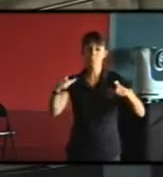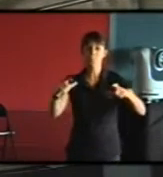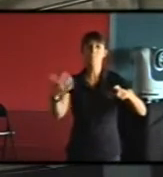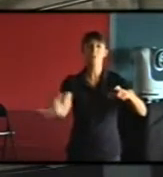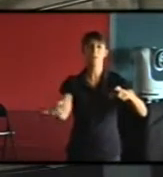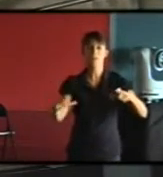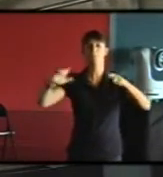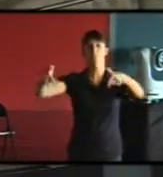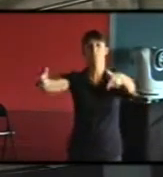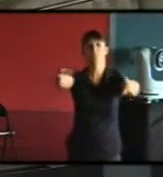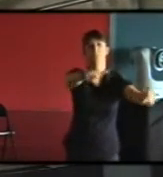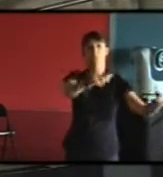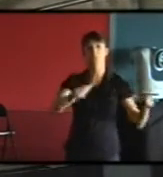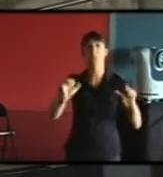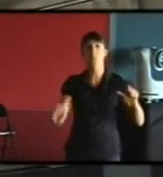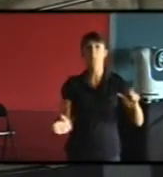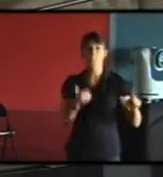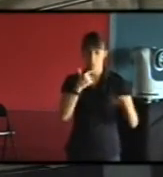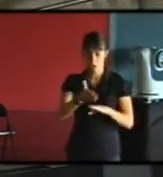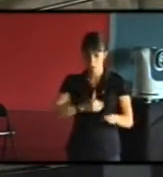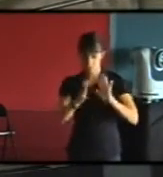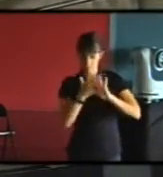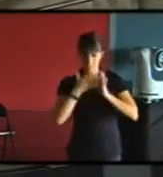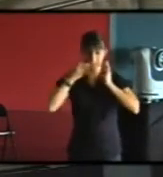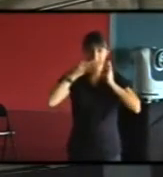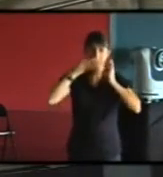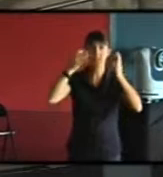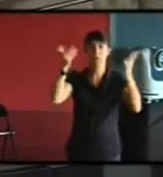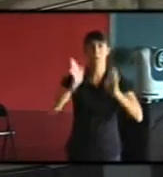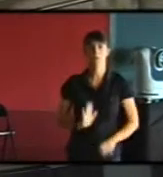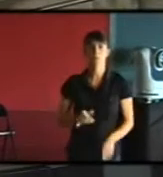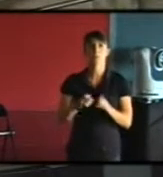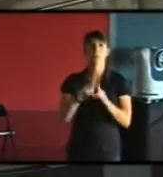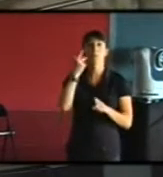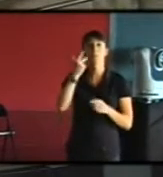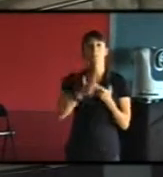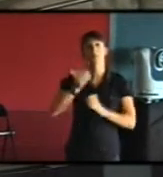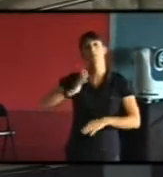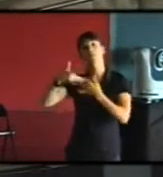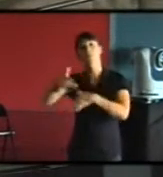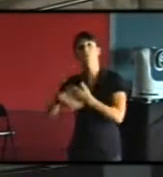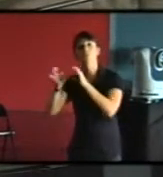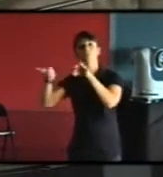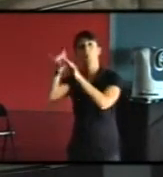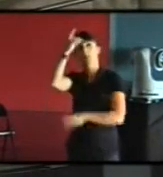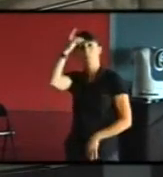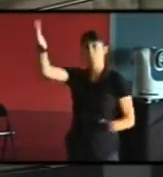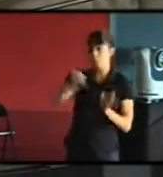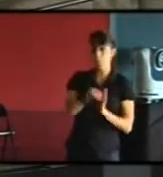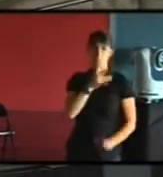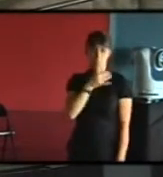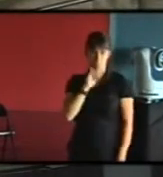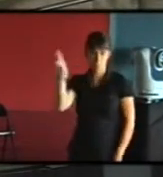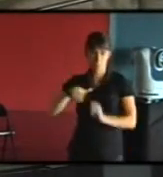mais il faut le temps d'analyser les typologies. Vous ne pouvez pas appliquer à Lyon ce qui marche sur des modèles qu'on a fait en Allemagne. Vous n'avez pas le même climat, vous n'avez pas les mêmes modes de